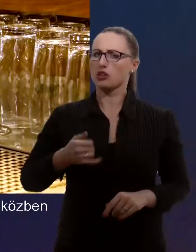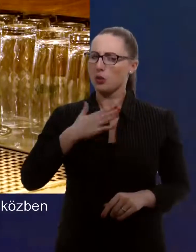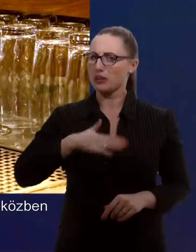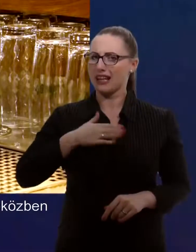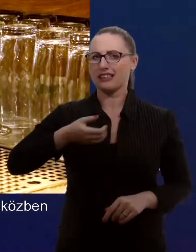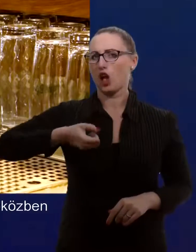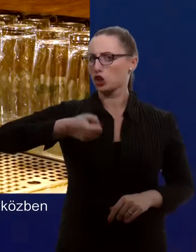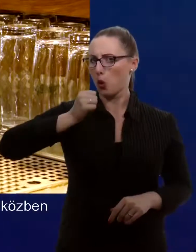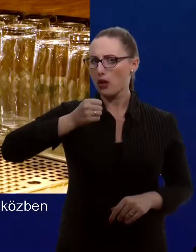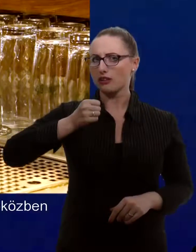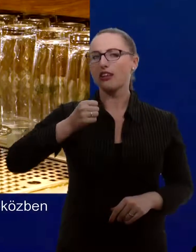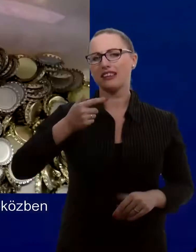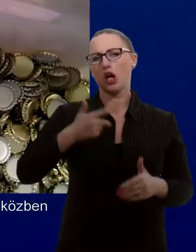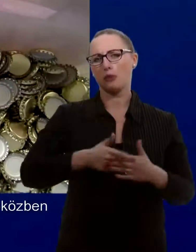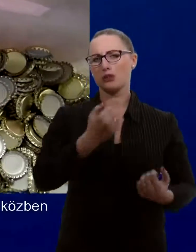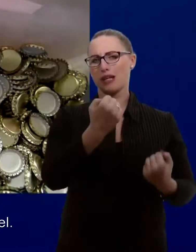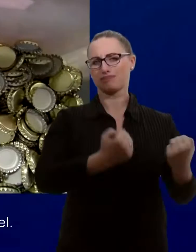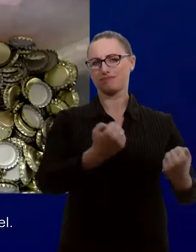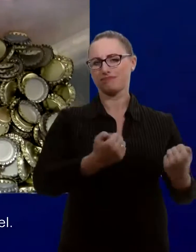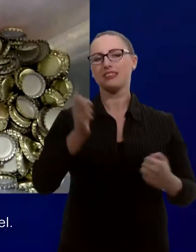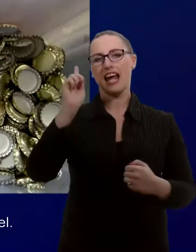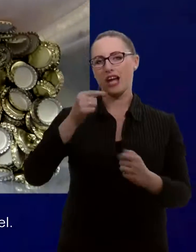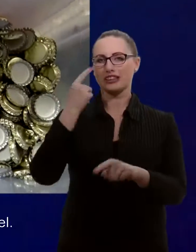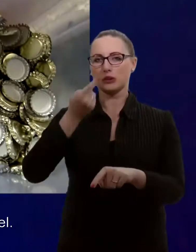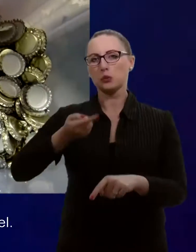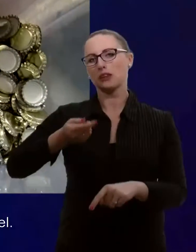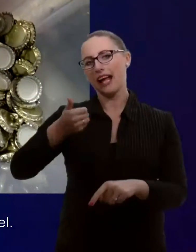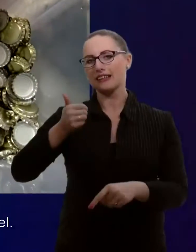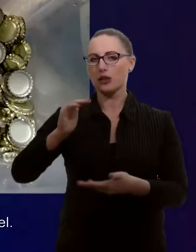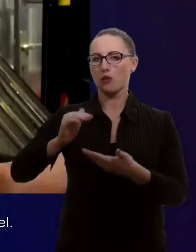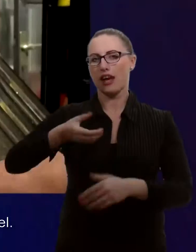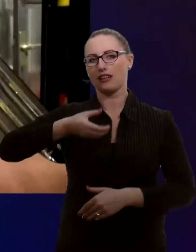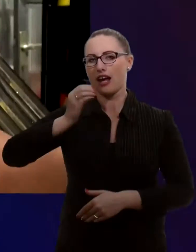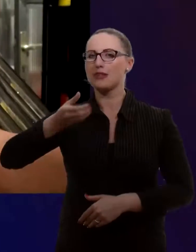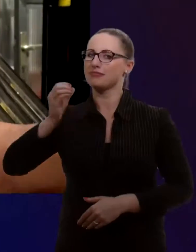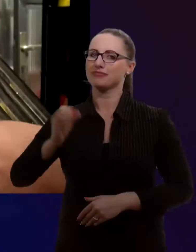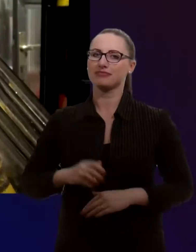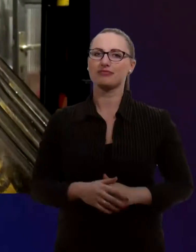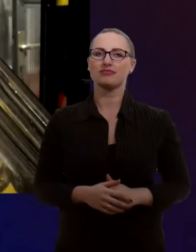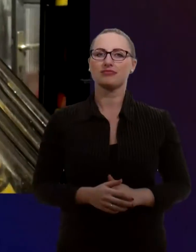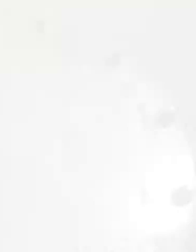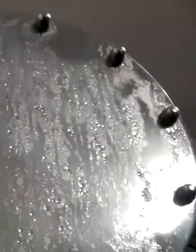szereti, de napközben szinte mindig autóban ül, ezért csak esténként iszik egy-egy üveggel.